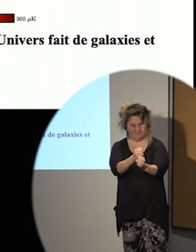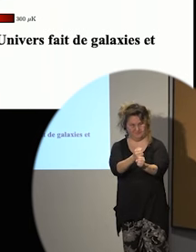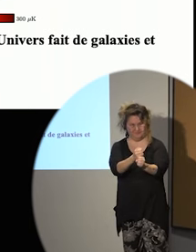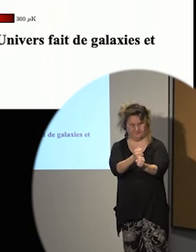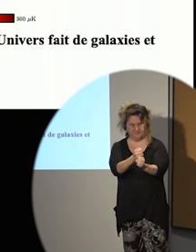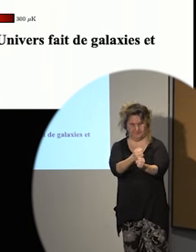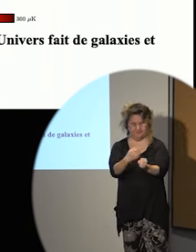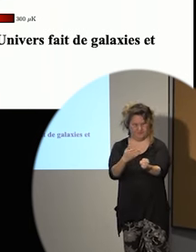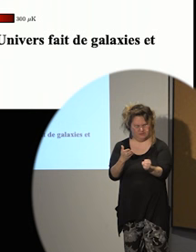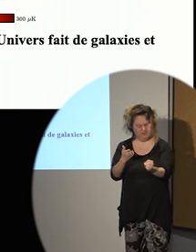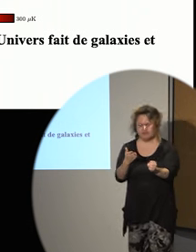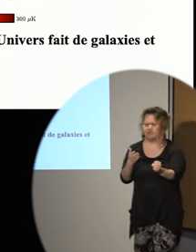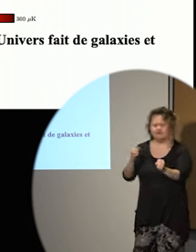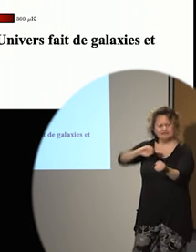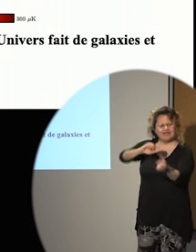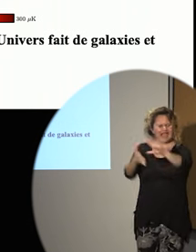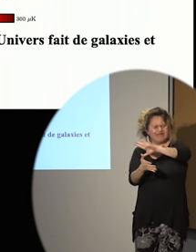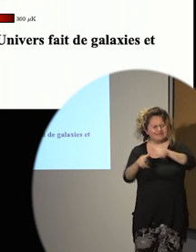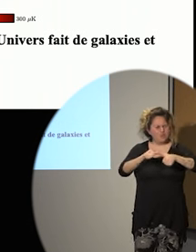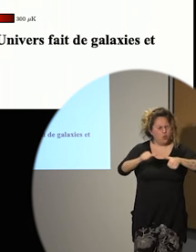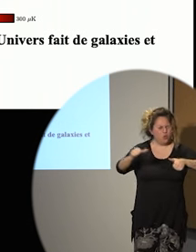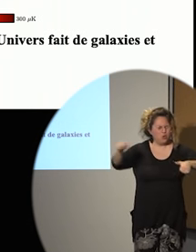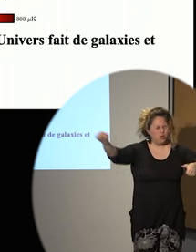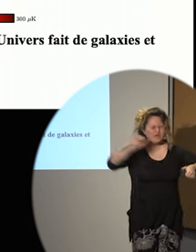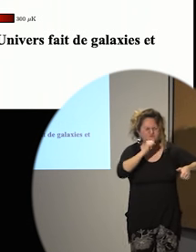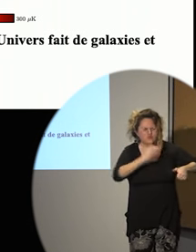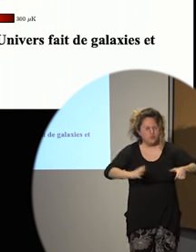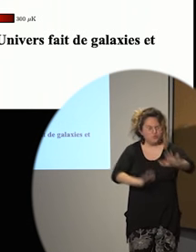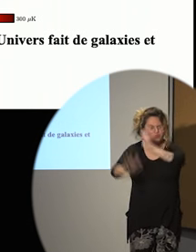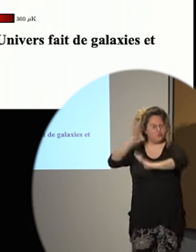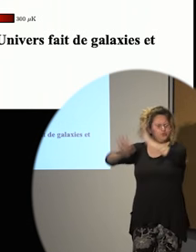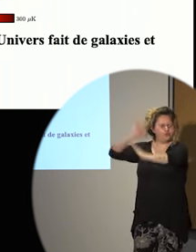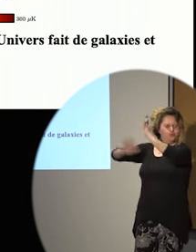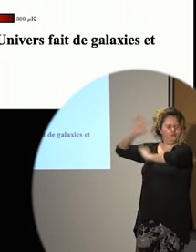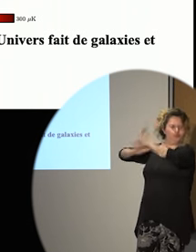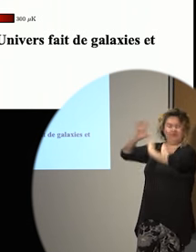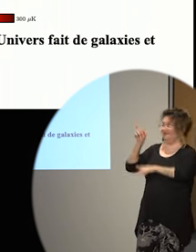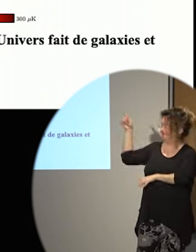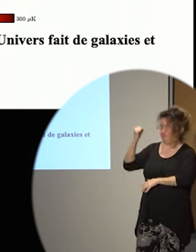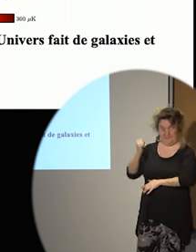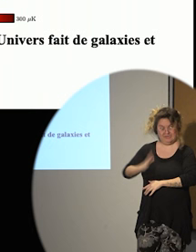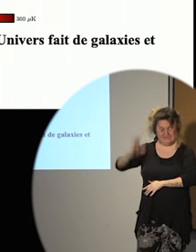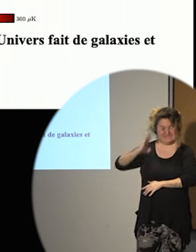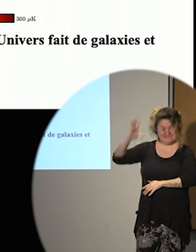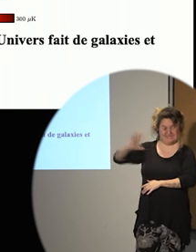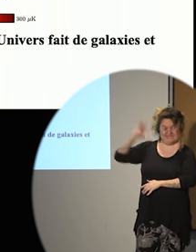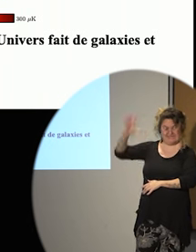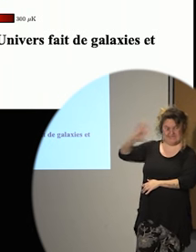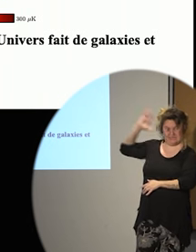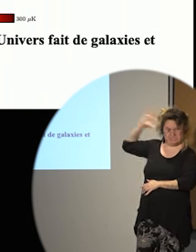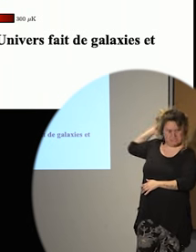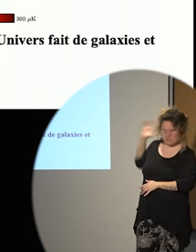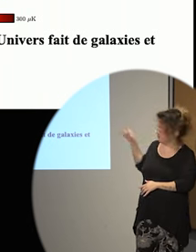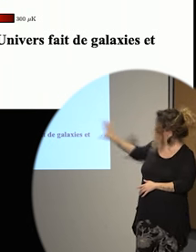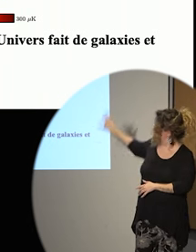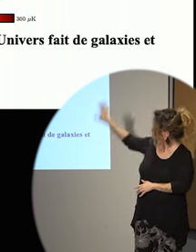une, allez, j'oserais dire une soupe, vous voyez, complètement homogène, dans lequel il n'y avait pas de galaxies, il n'y avait pas d'étoiles, il n'y avait pas de Terre,